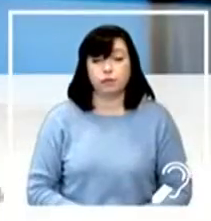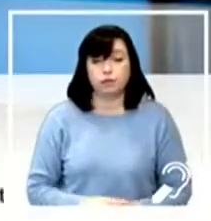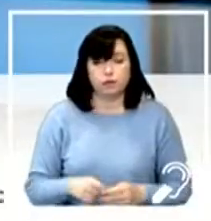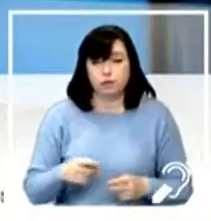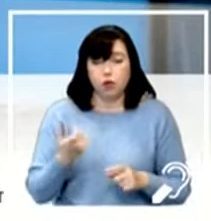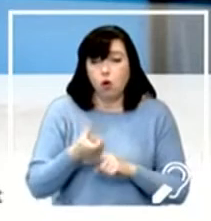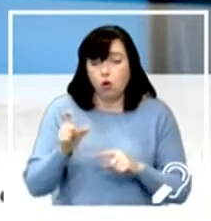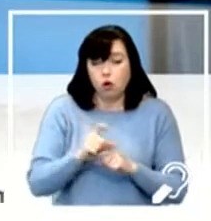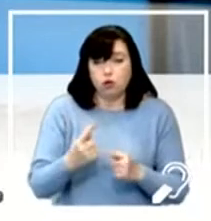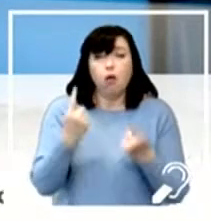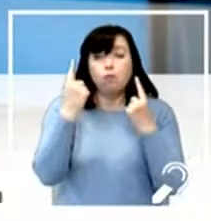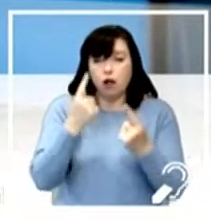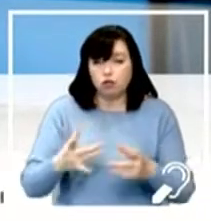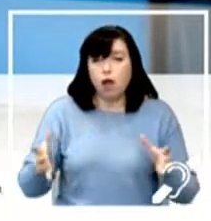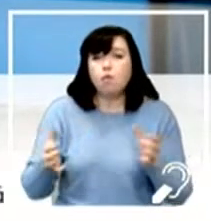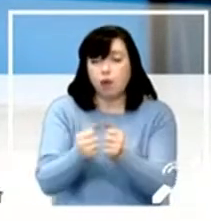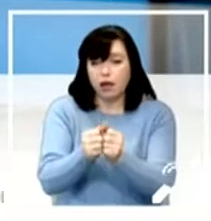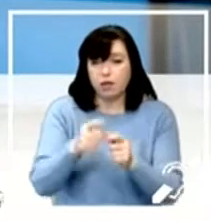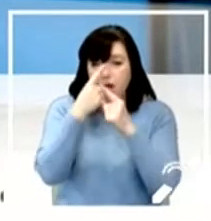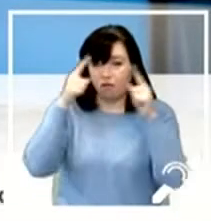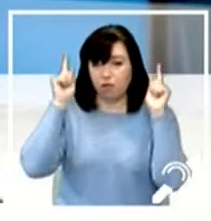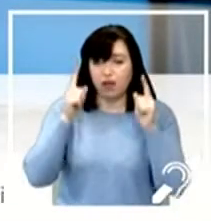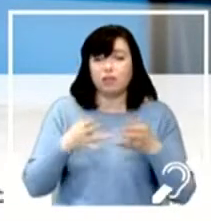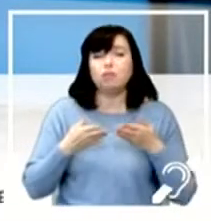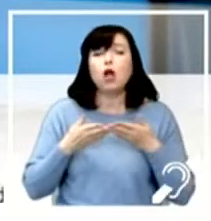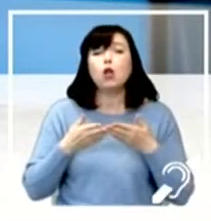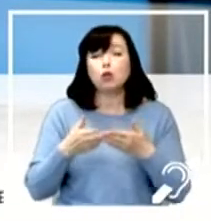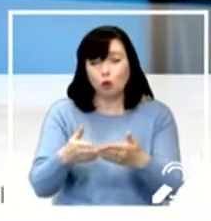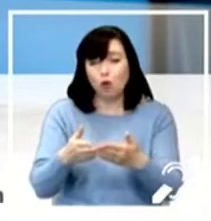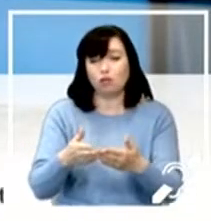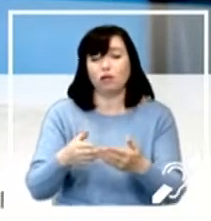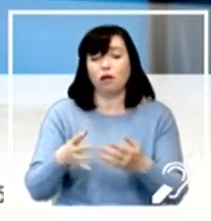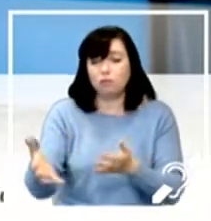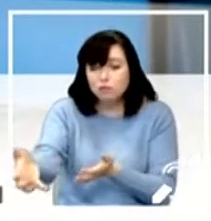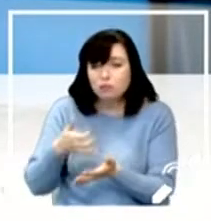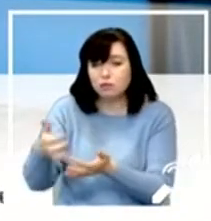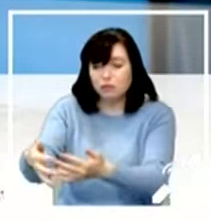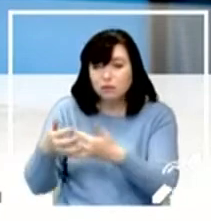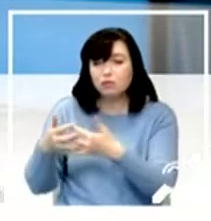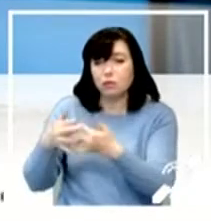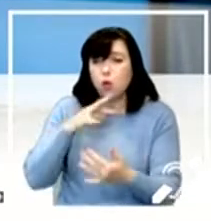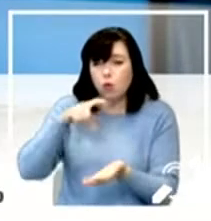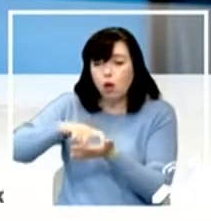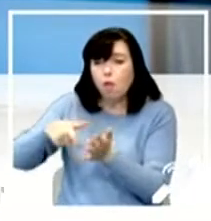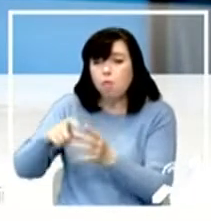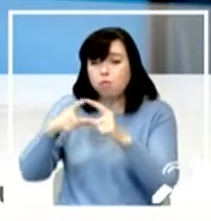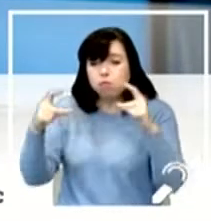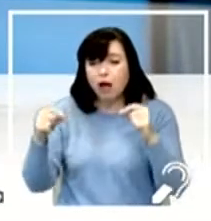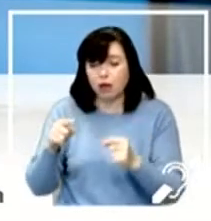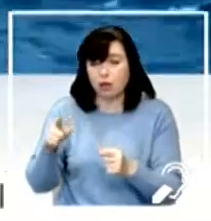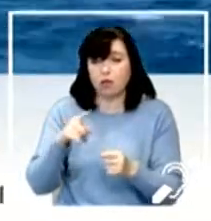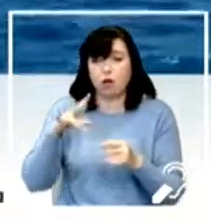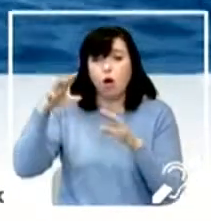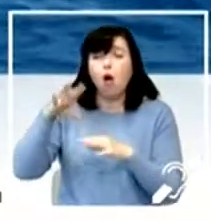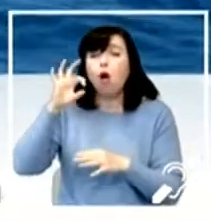Captura impresionantă de droguri în Mexic. Marina militară mexicană a pescuit mai multe pachete care pluteau pe apele Oceanului Pacific, în